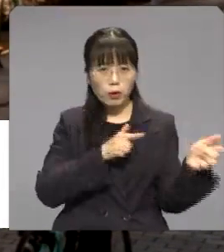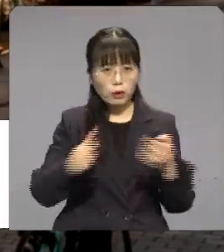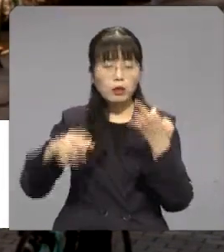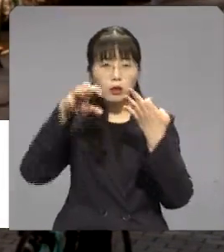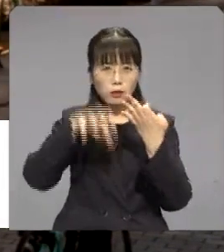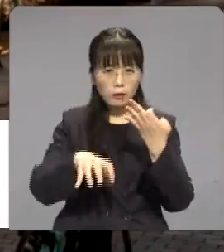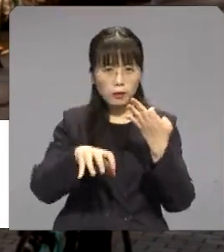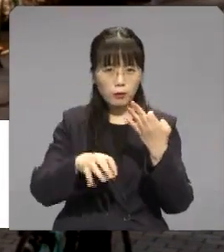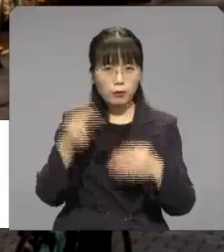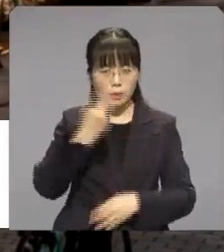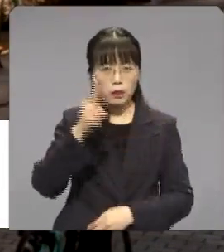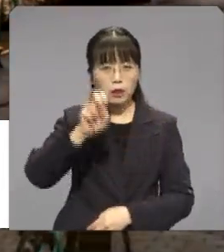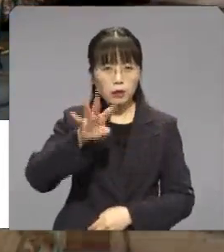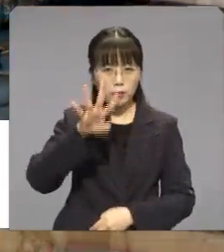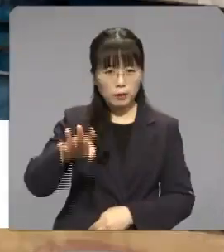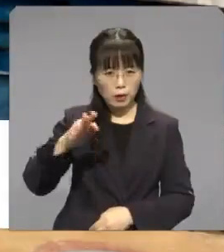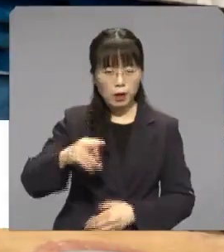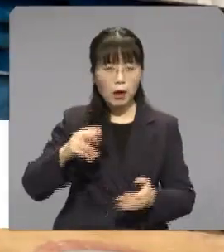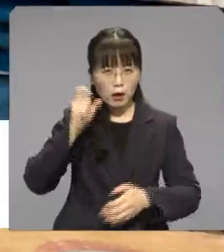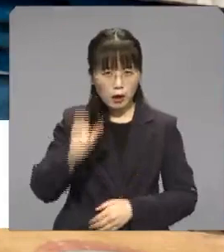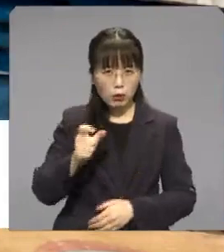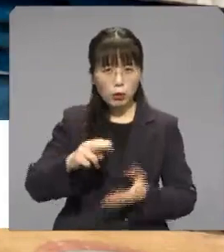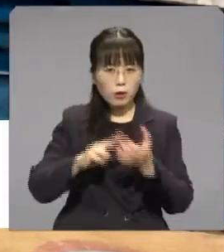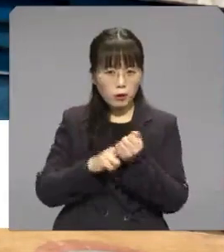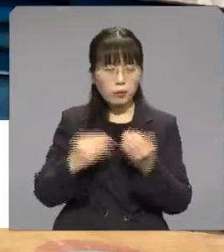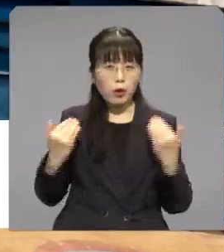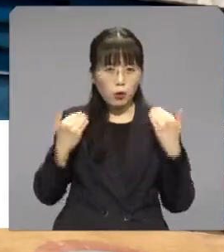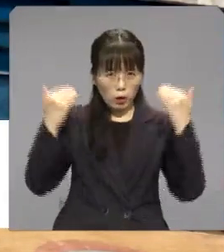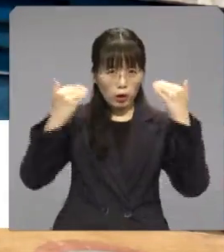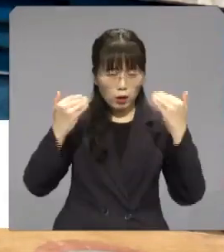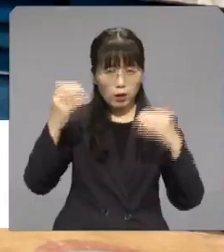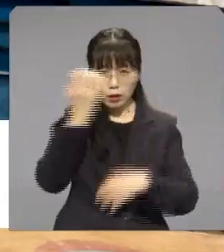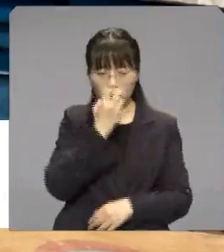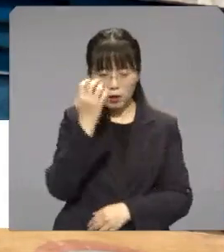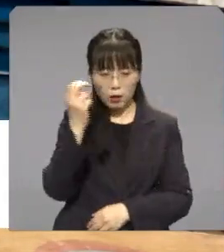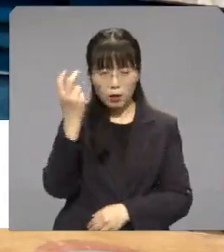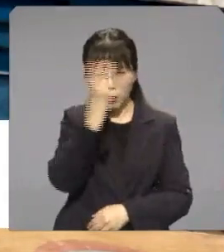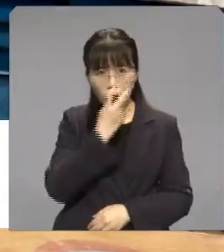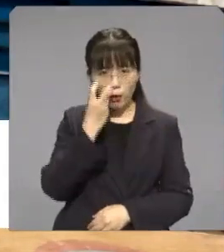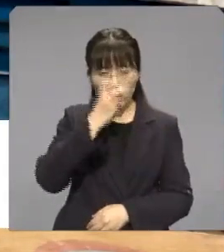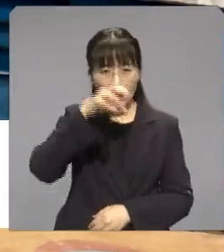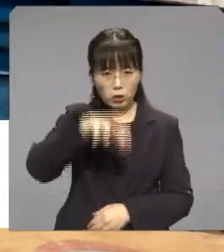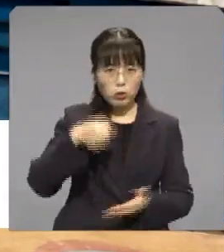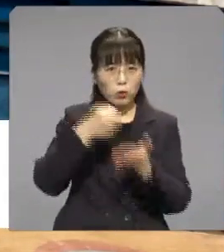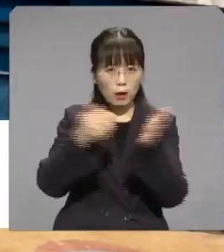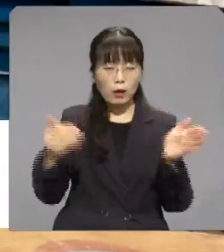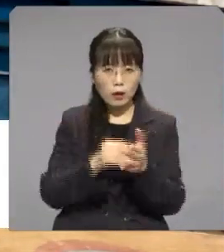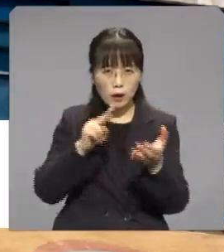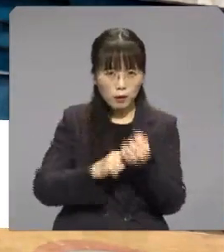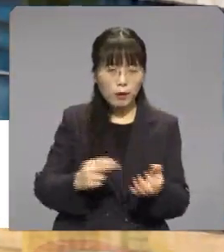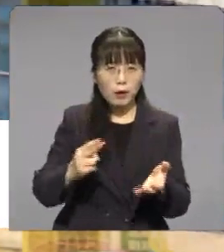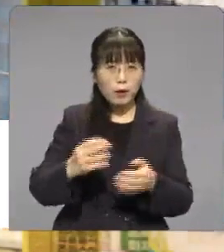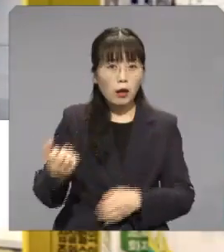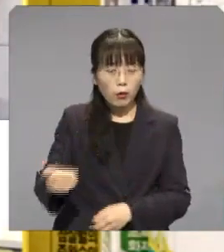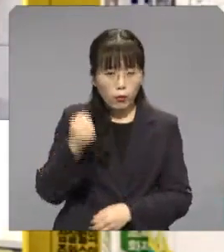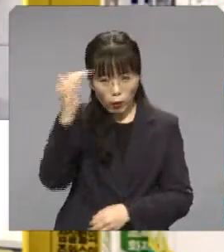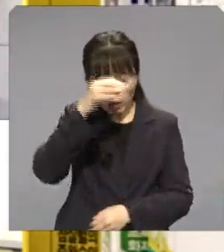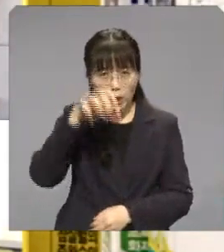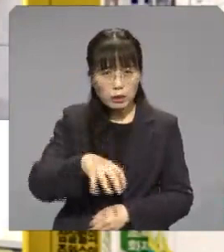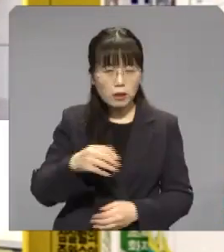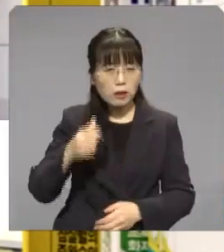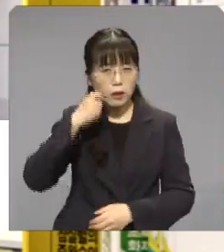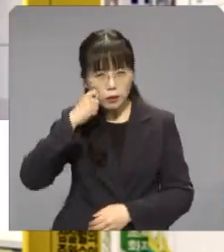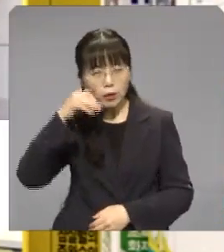13곳을 2024년 강소형 잠재 관광지로 선정해 발표했습니다 강소형 잠재 관광지는